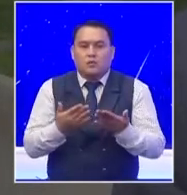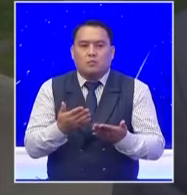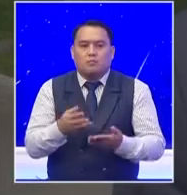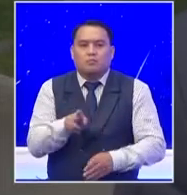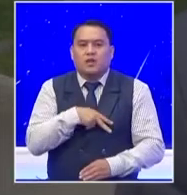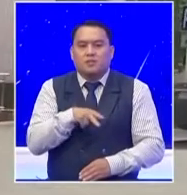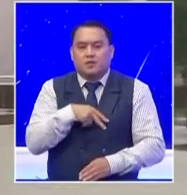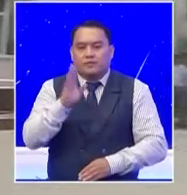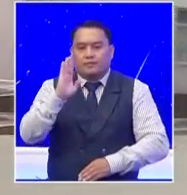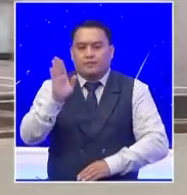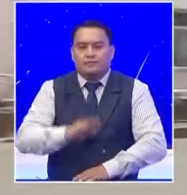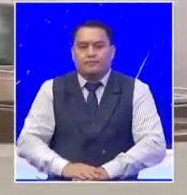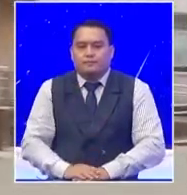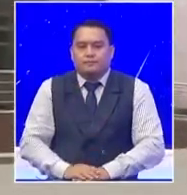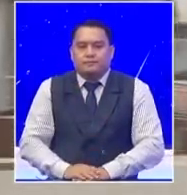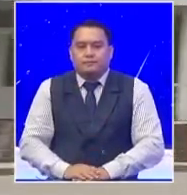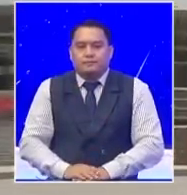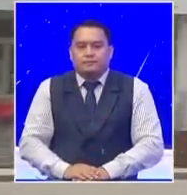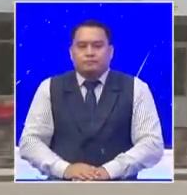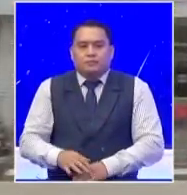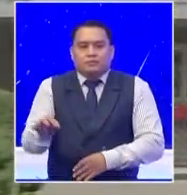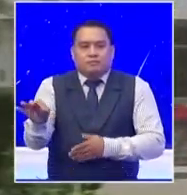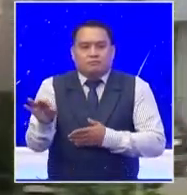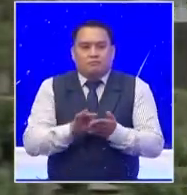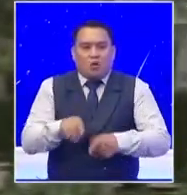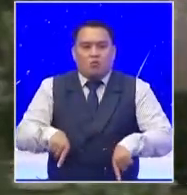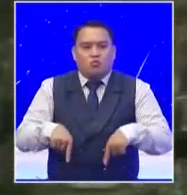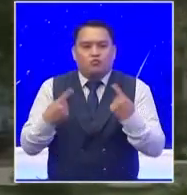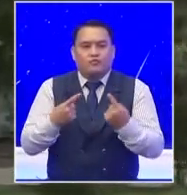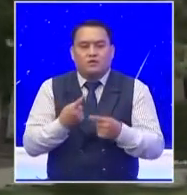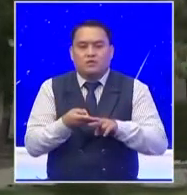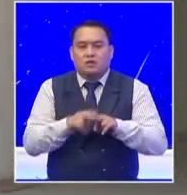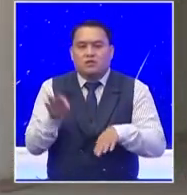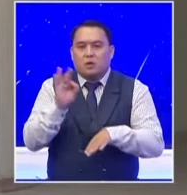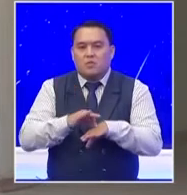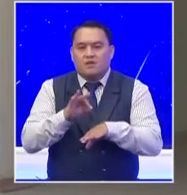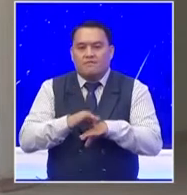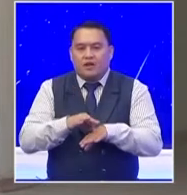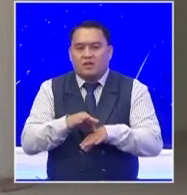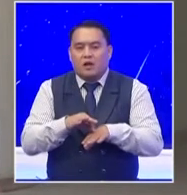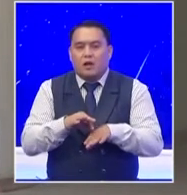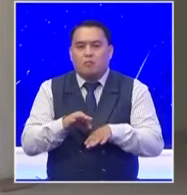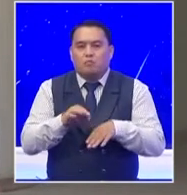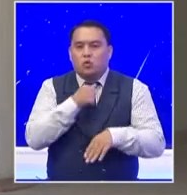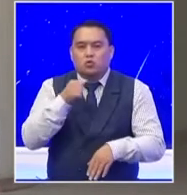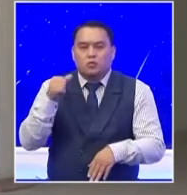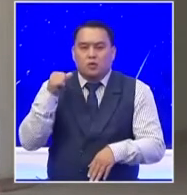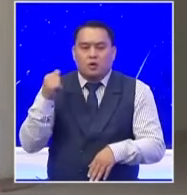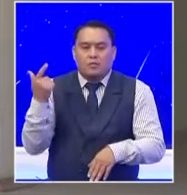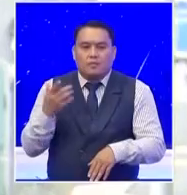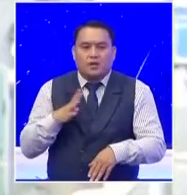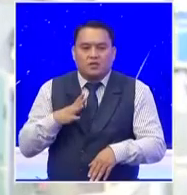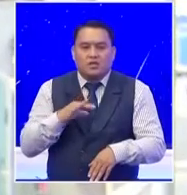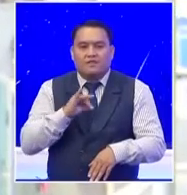будем премировать. Отметим, что в связи с резким увеличением инфицированных коронавирусом на базе Алматинской областной больницы в прошлом месяце было